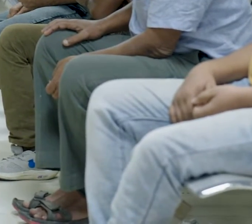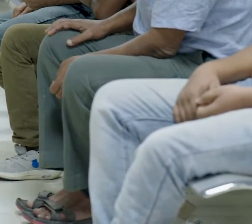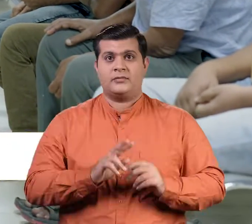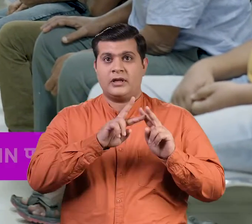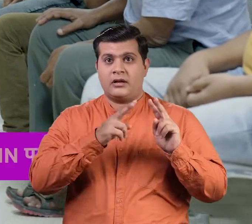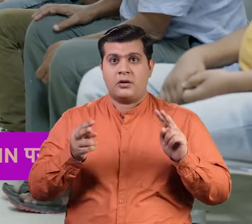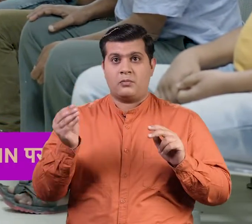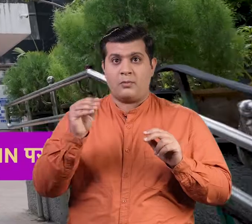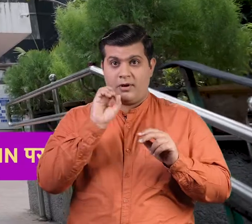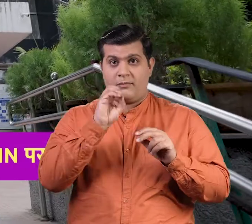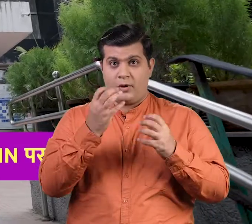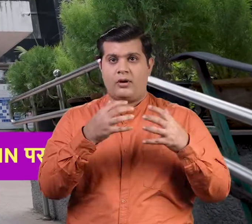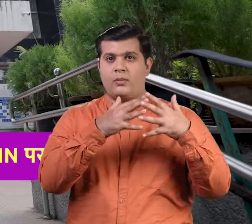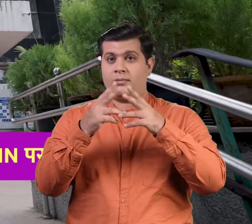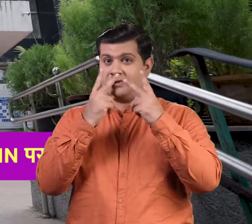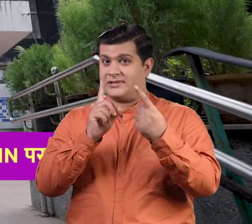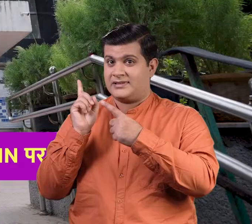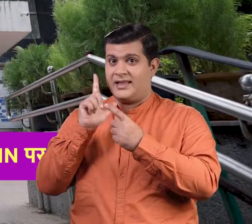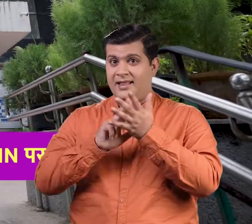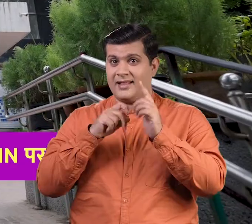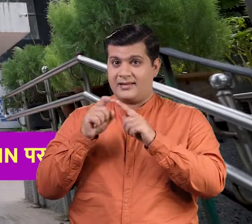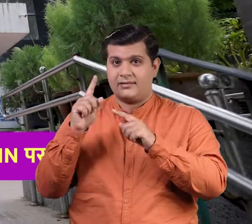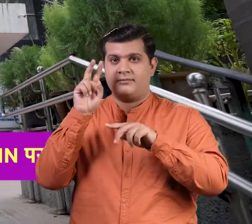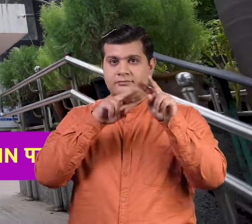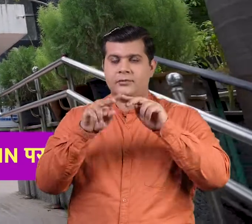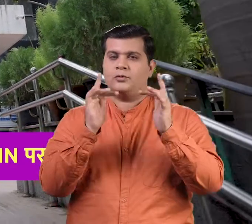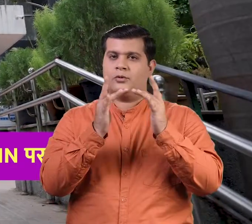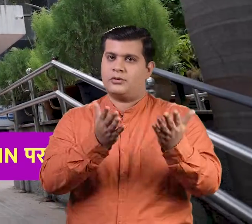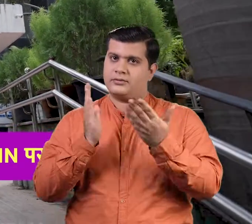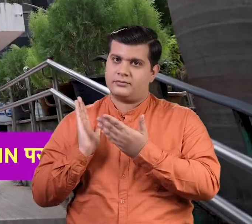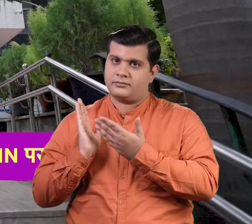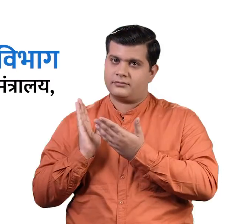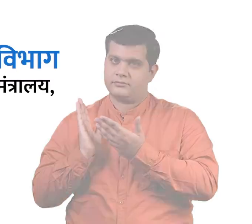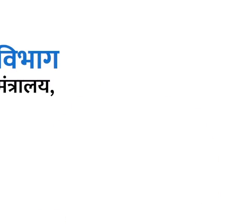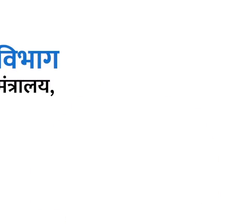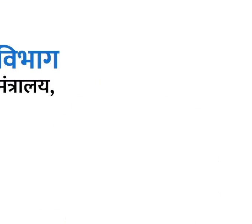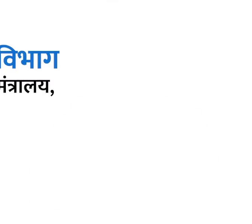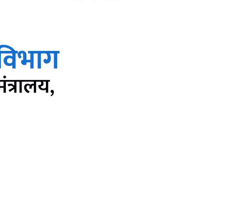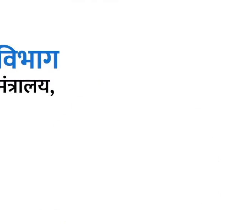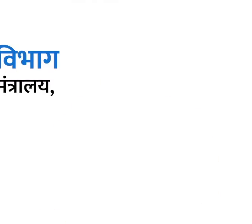अधिक जानकारी के लिए www.iphnewdelhi.in पर संपर्क करें।